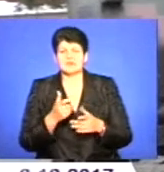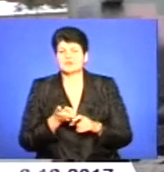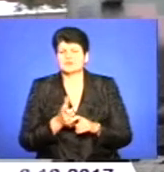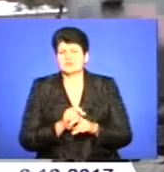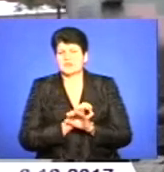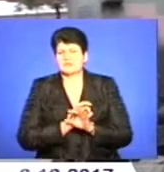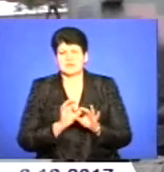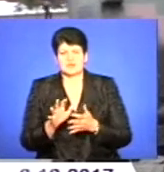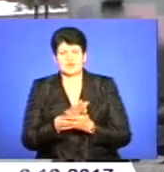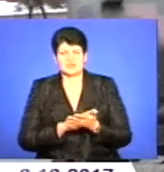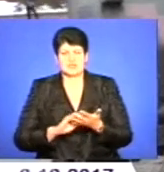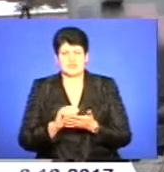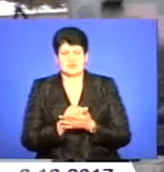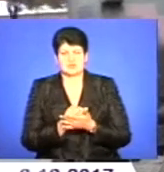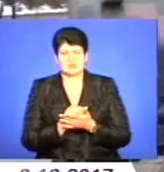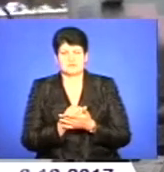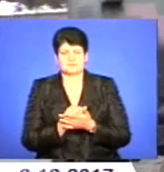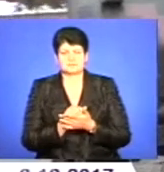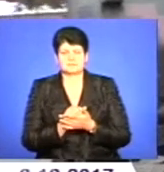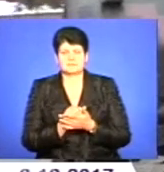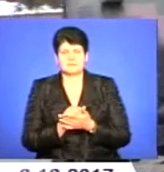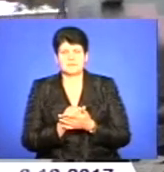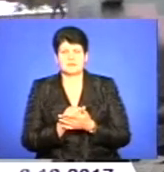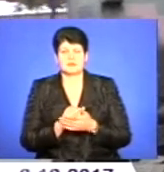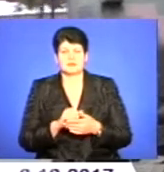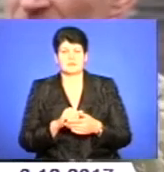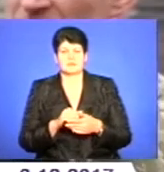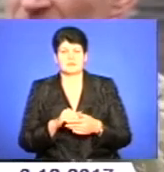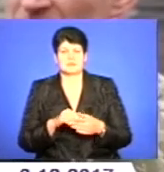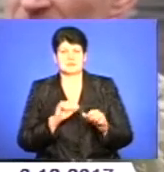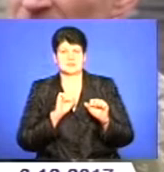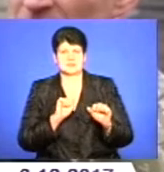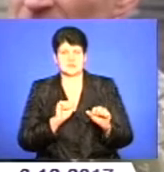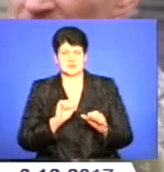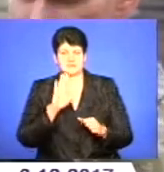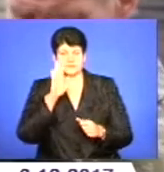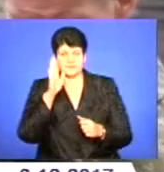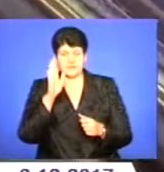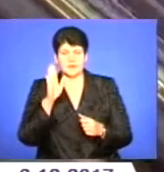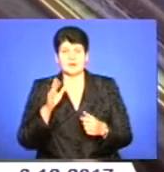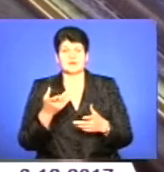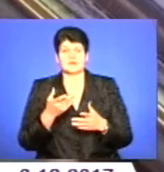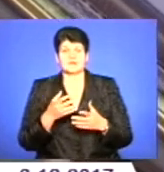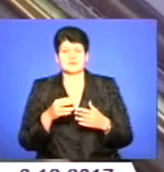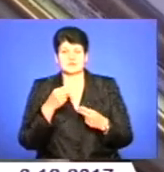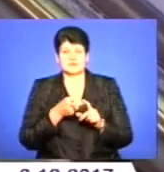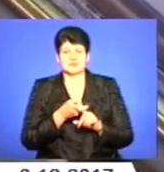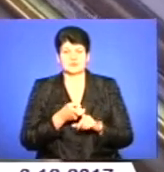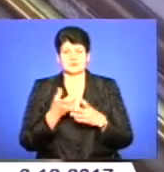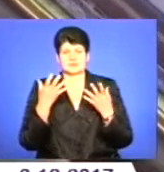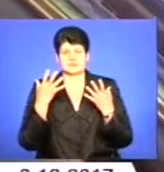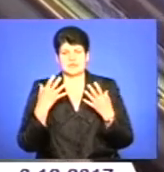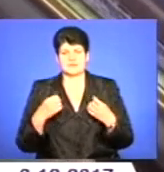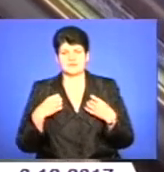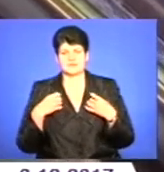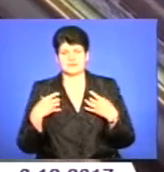ефективно знищує броню супротивника. З нагоди свята кращих військових нагородили за відміни виконання